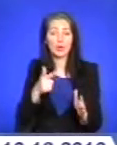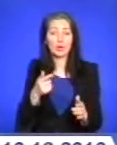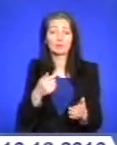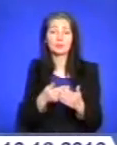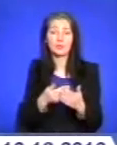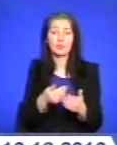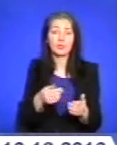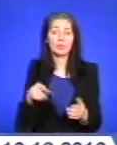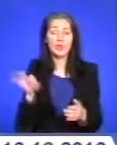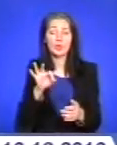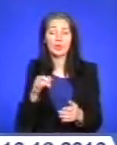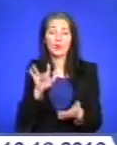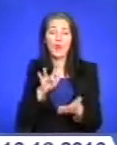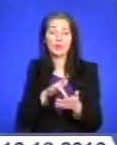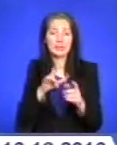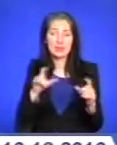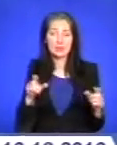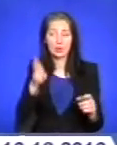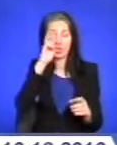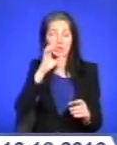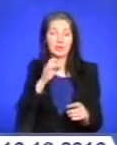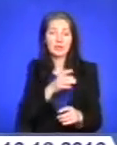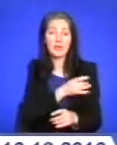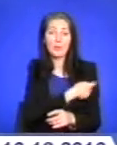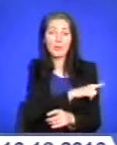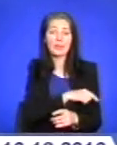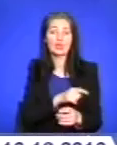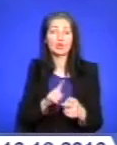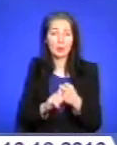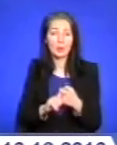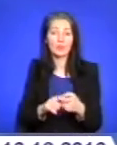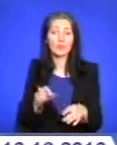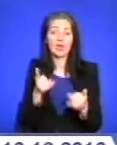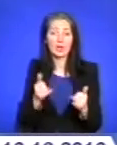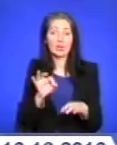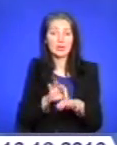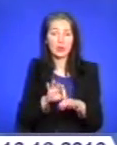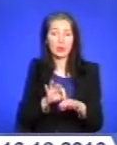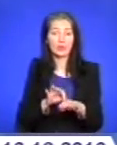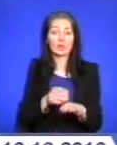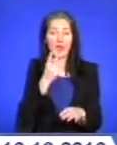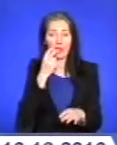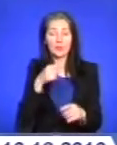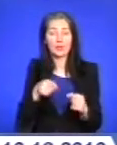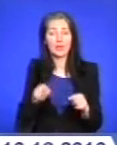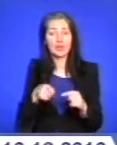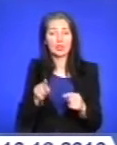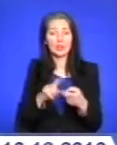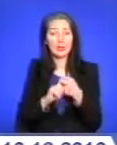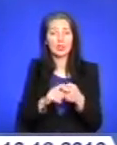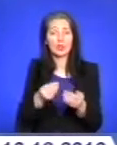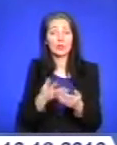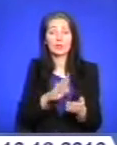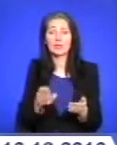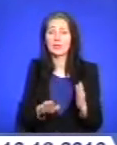центру Держсанепідслужби, наразі ситуація захворюваності населення на грип та гострі респіраторні вірусні інфекції у Тернополі оцінюється як